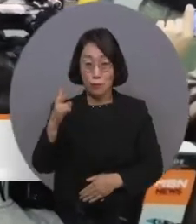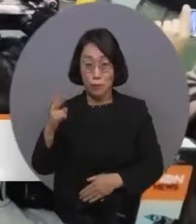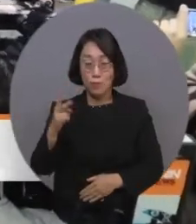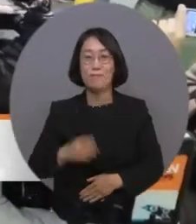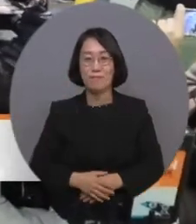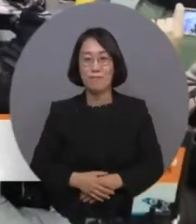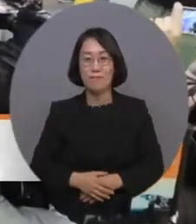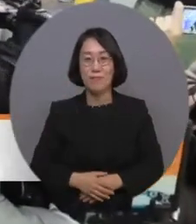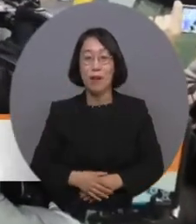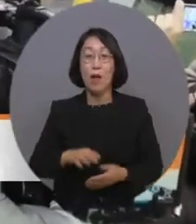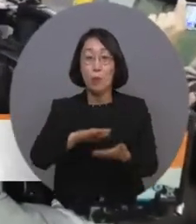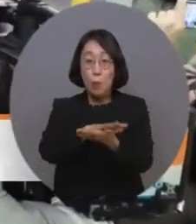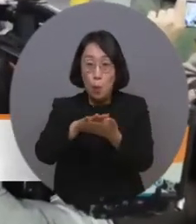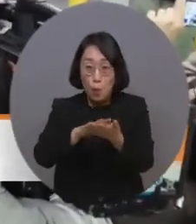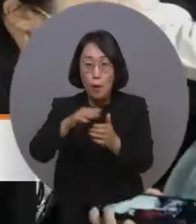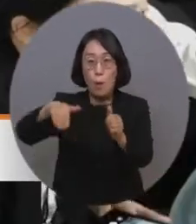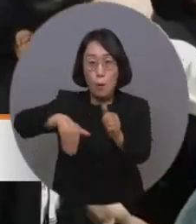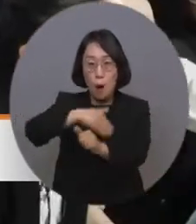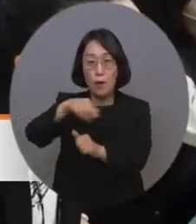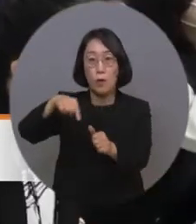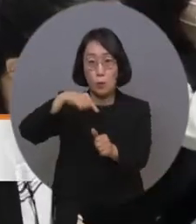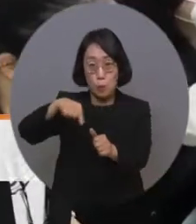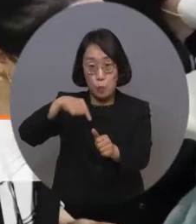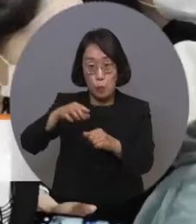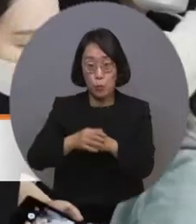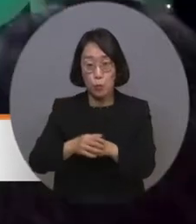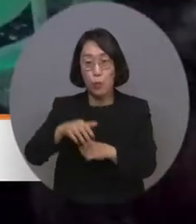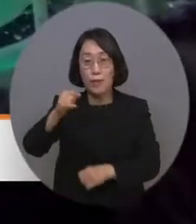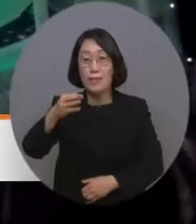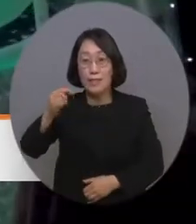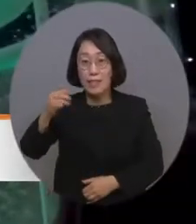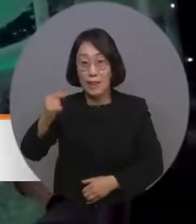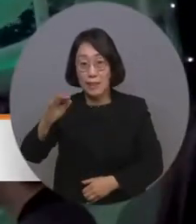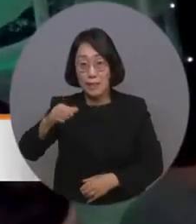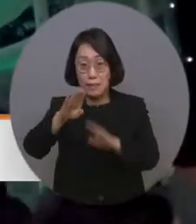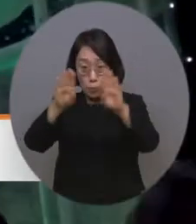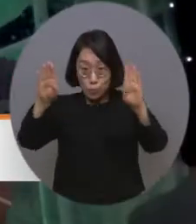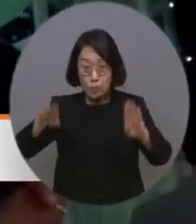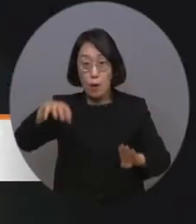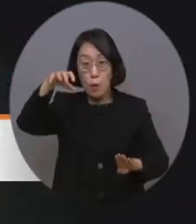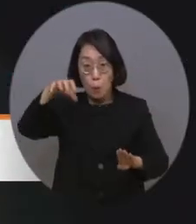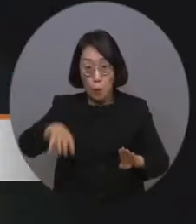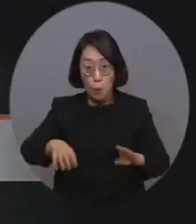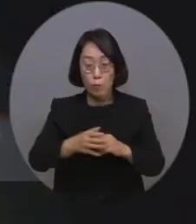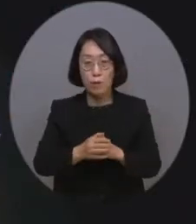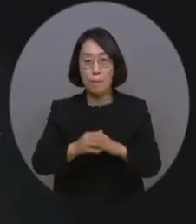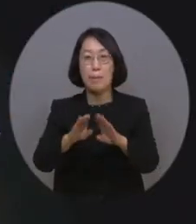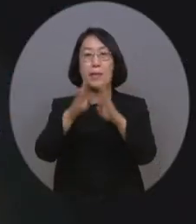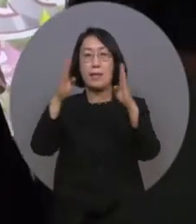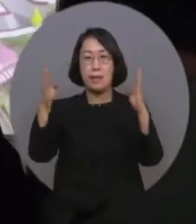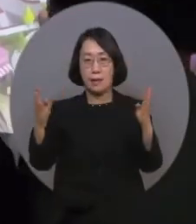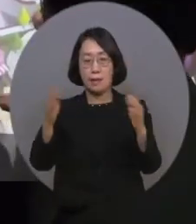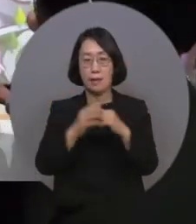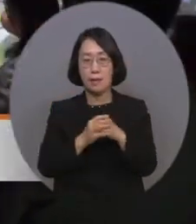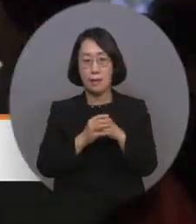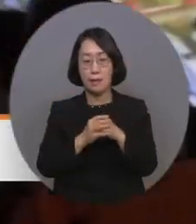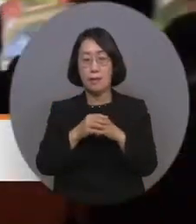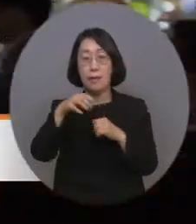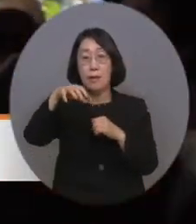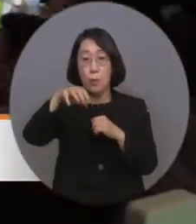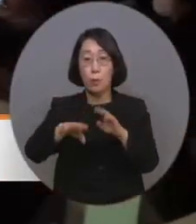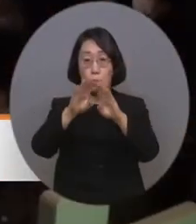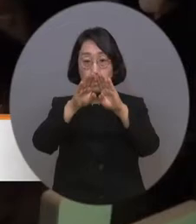놀이를 통한 환경교육 체험형 전시관 그린랜드가 고향 어린이 박물관에 문을 열었습니다.